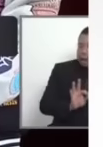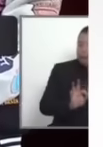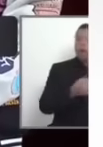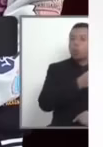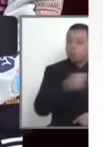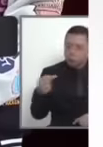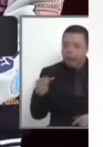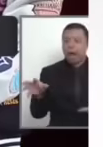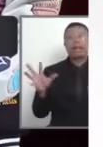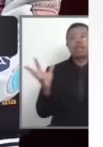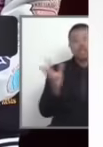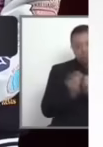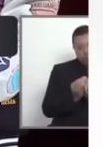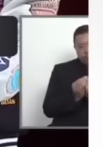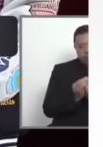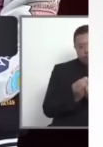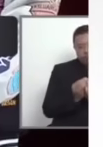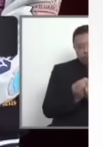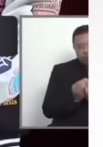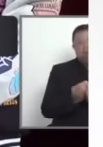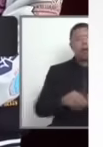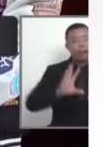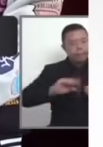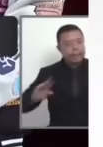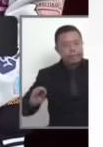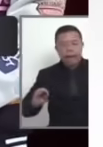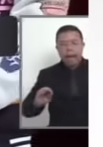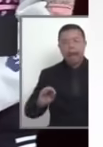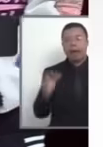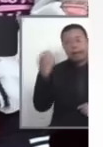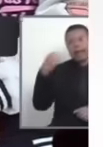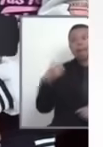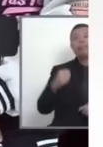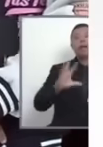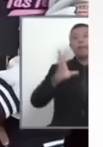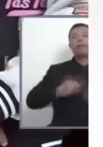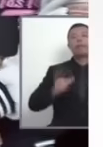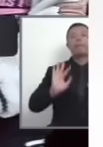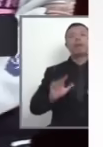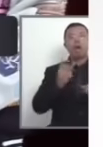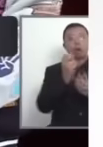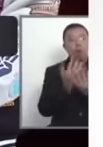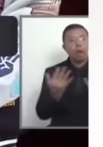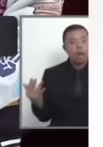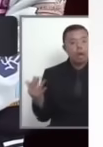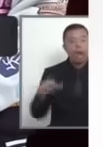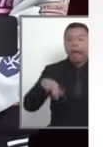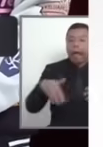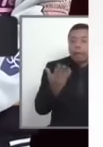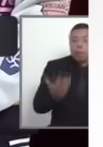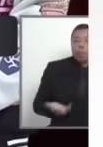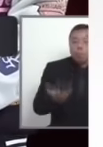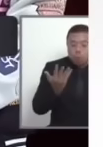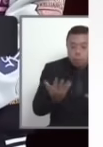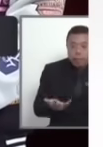itu. Jadi ini juga bagian refleksi juga bahwa menjadi pemimpin dengan cara mengecewakan rakyat, kira-kira gitu. Nah itu saya kira penting. Nah yang kedua